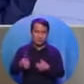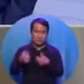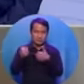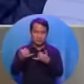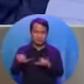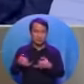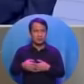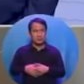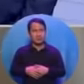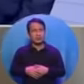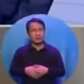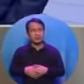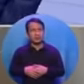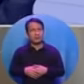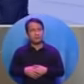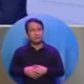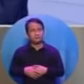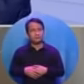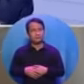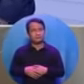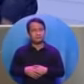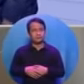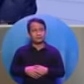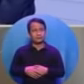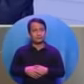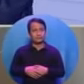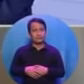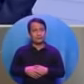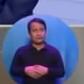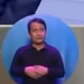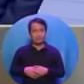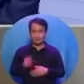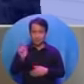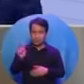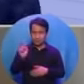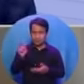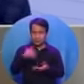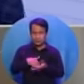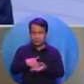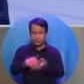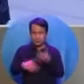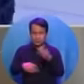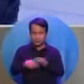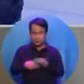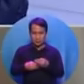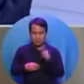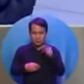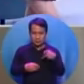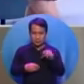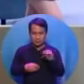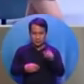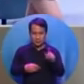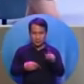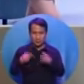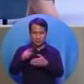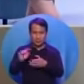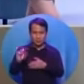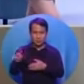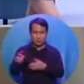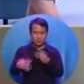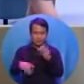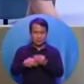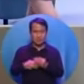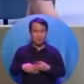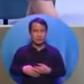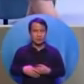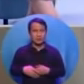today. So, okay. 20,000 plus pay TV sa Signal